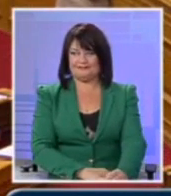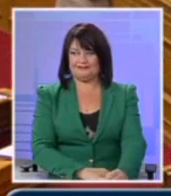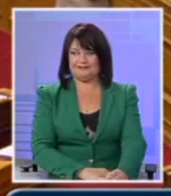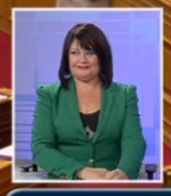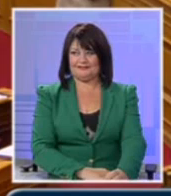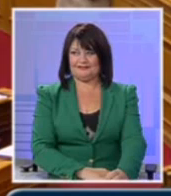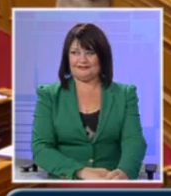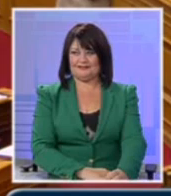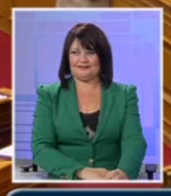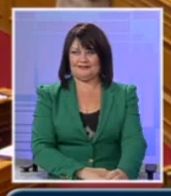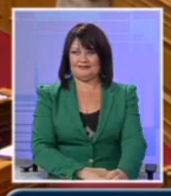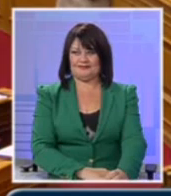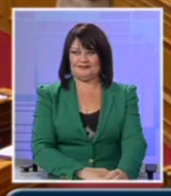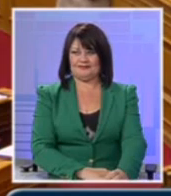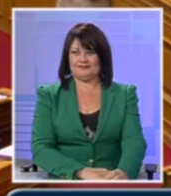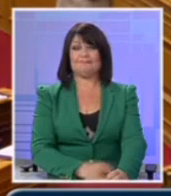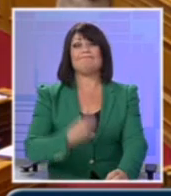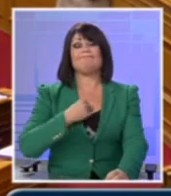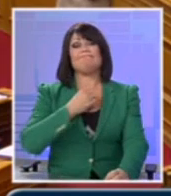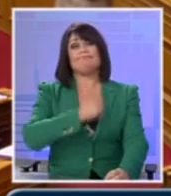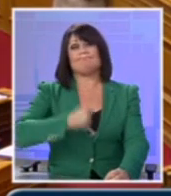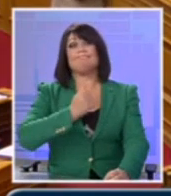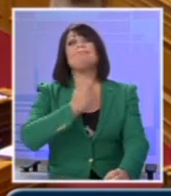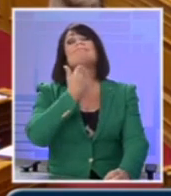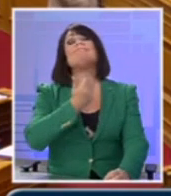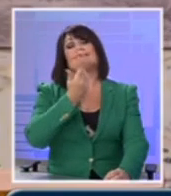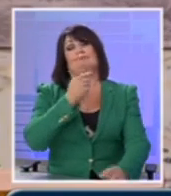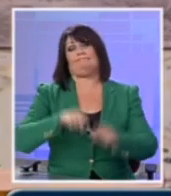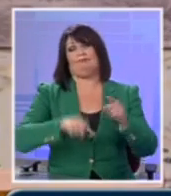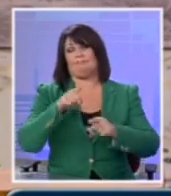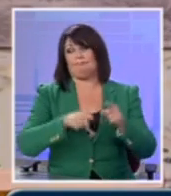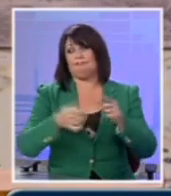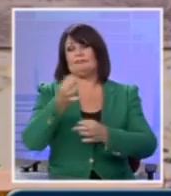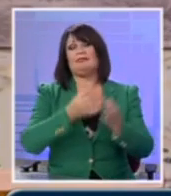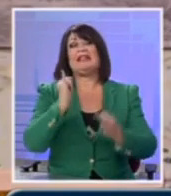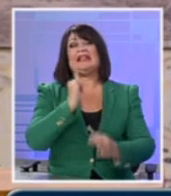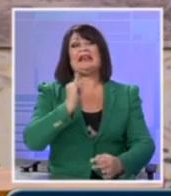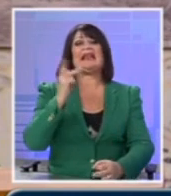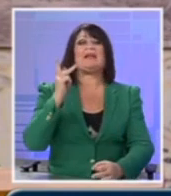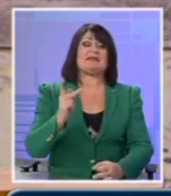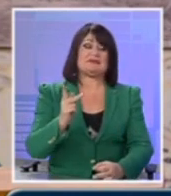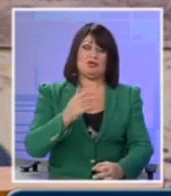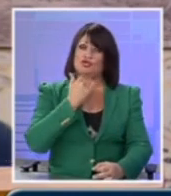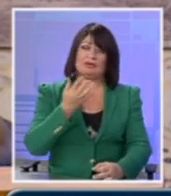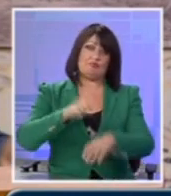Λυπάμαι πολύ γιατί δεν θα μπορέσουν να μιλήσουν η συνάδελφος κυρία Εγκλέση και ο κύριος Κρεμαστινός.